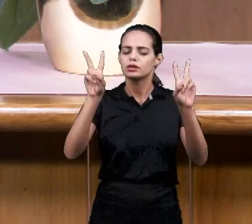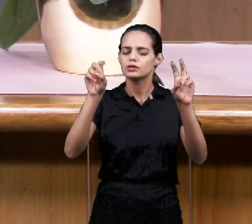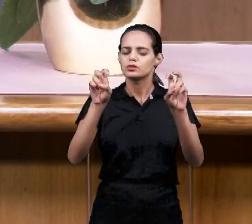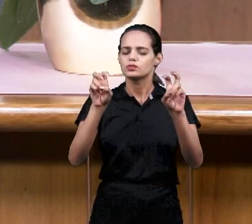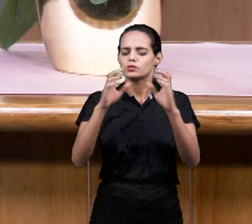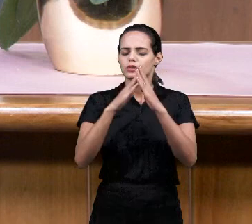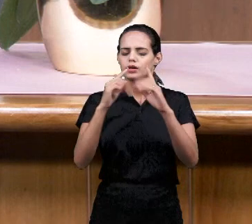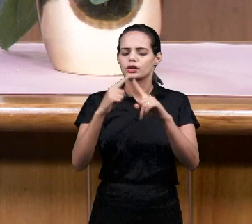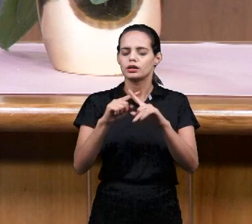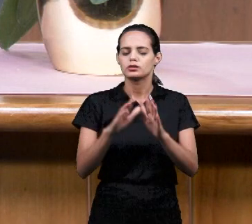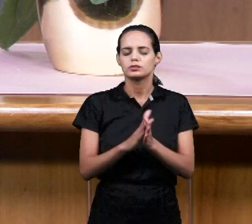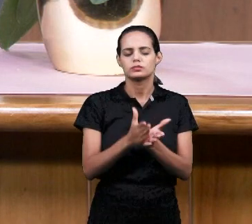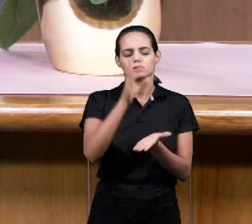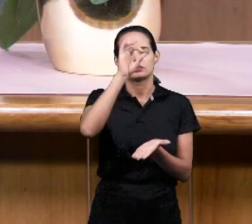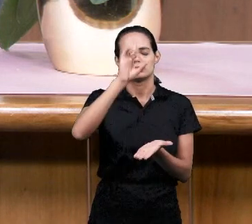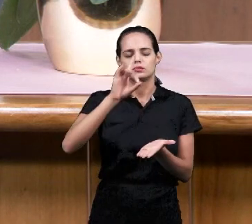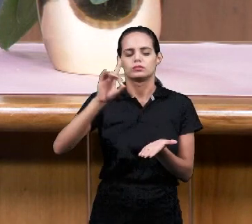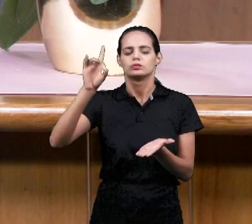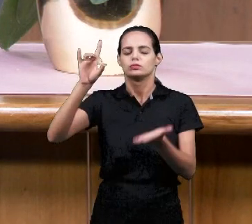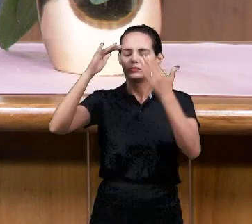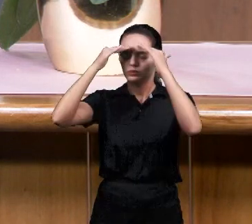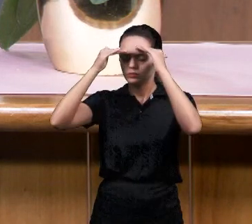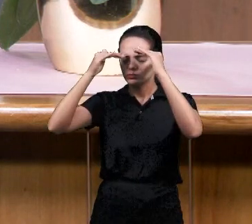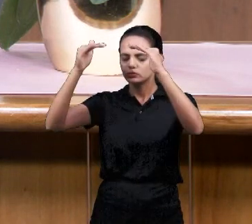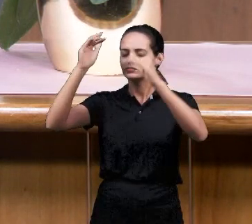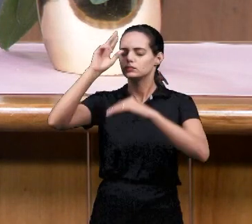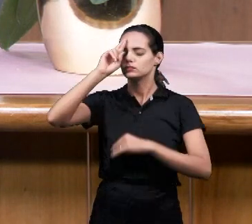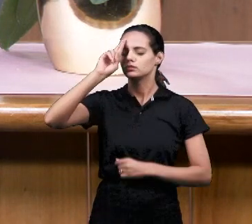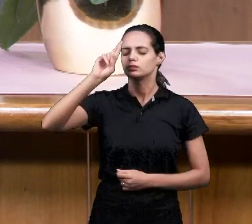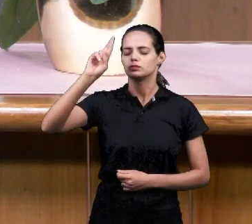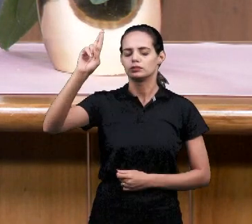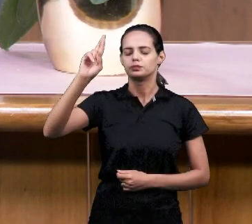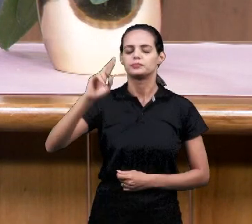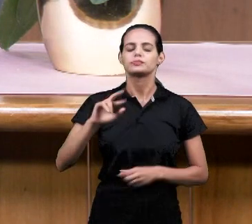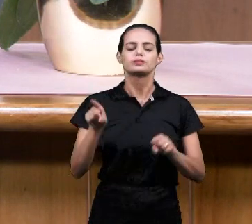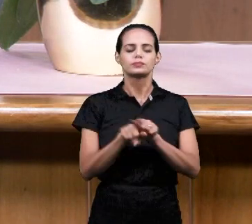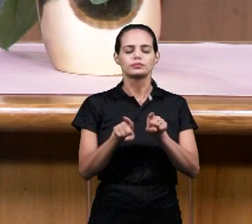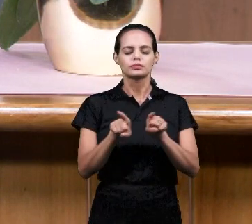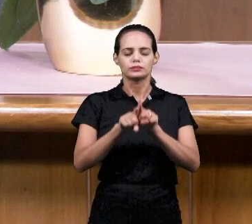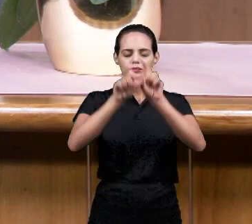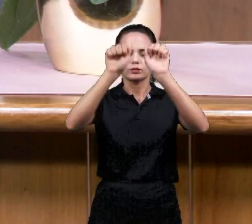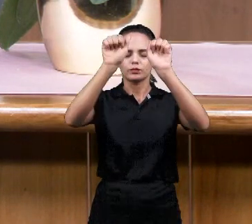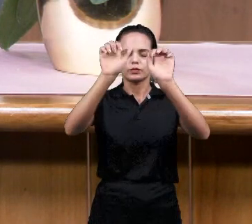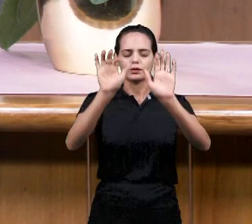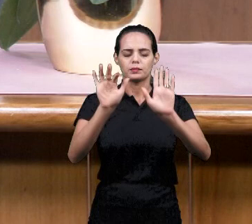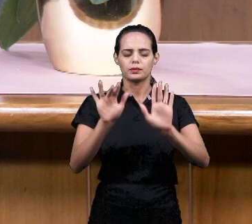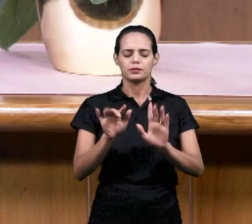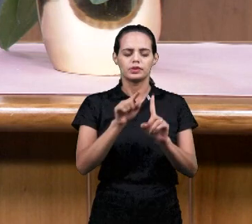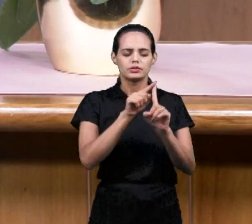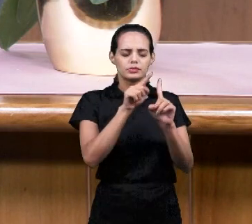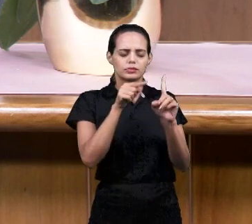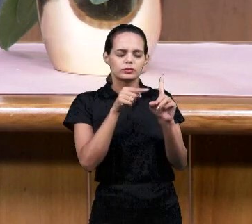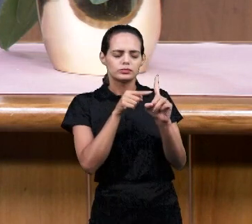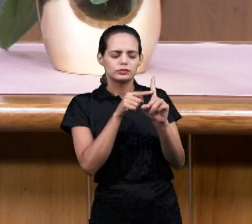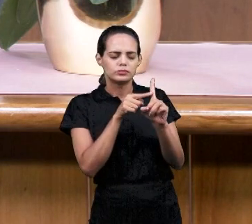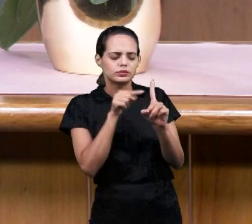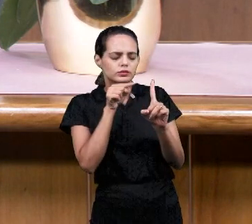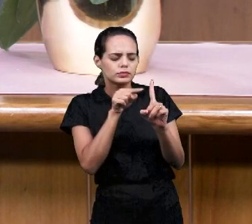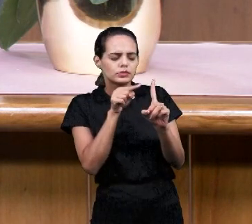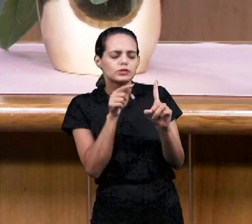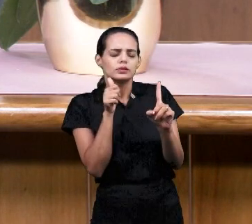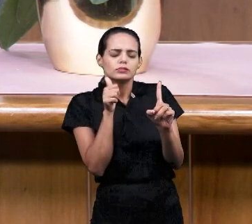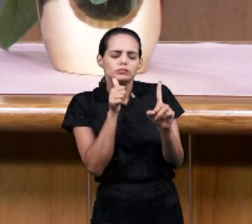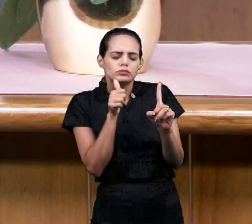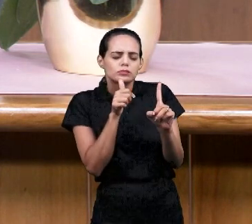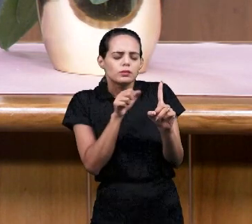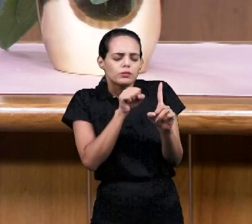Seigneur et à la crainte de l'Éternel. Nous demandons aussi une bénédiction en faveur des enfants qui ne sont pas encore nés, celles qui se trouvent dans le ventre de